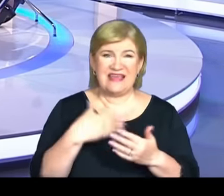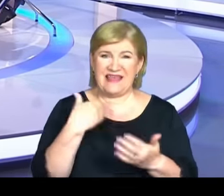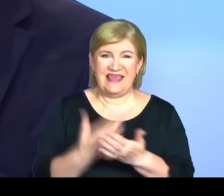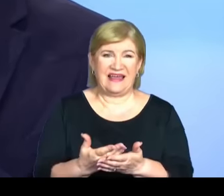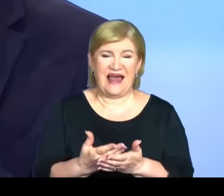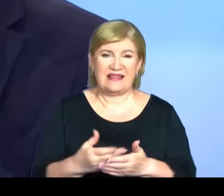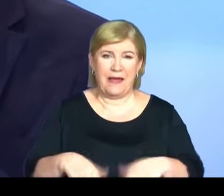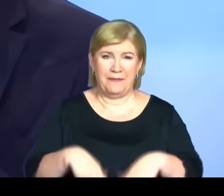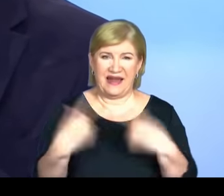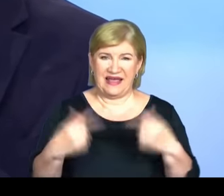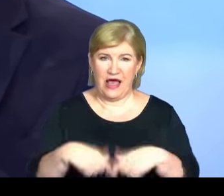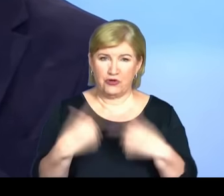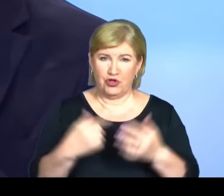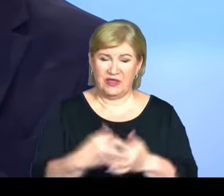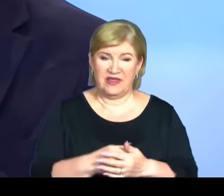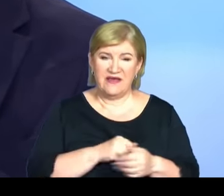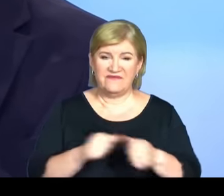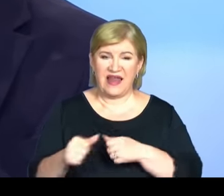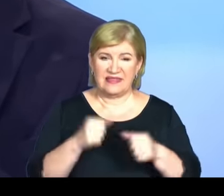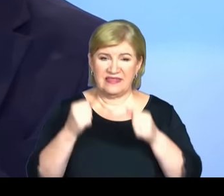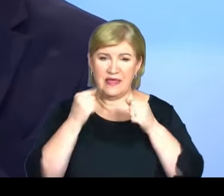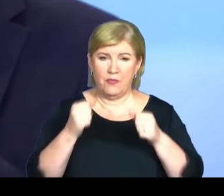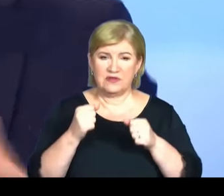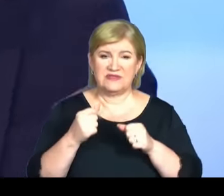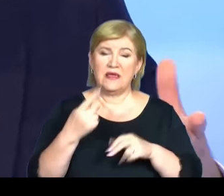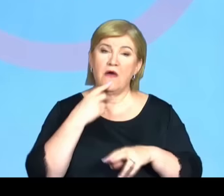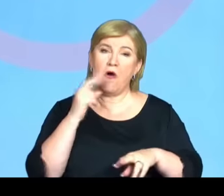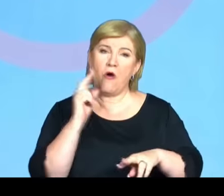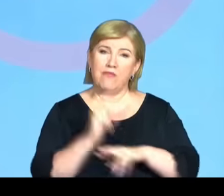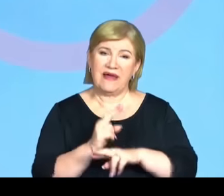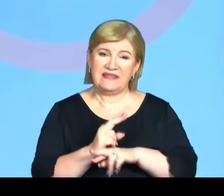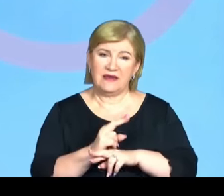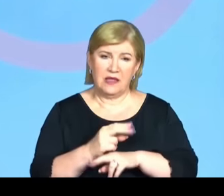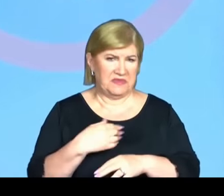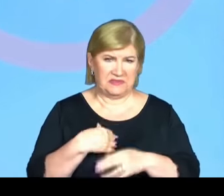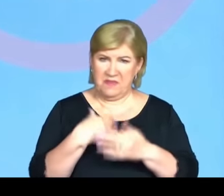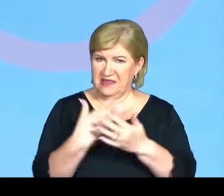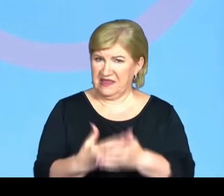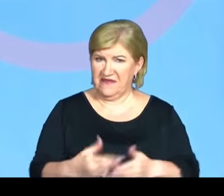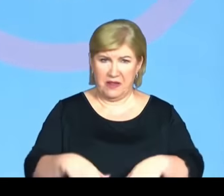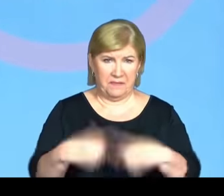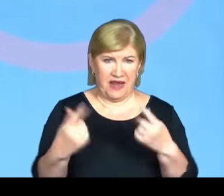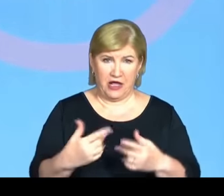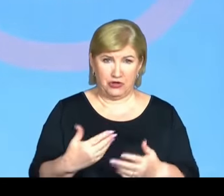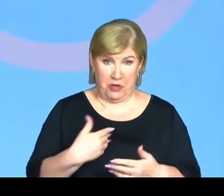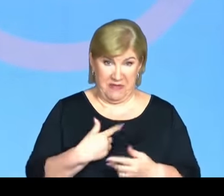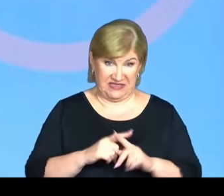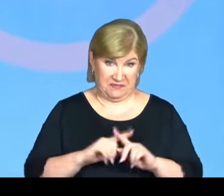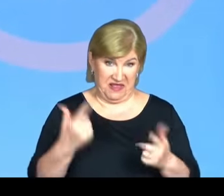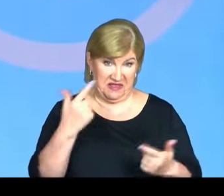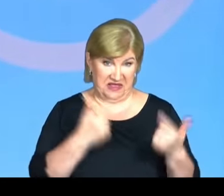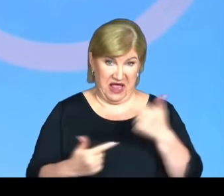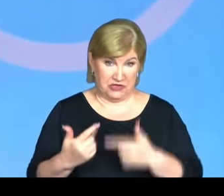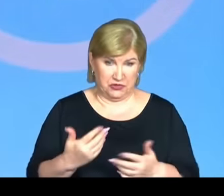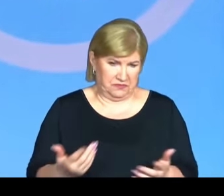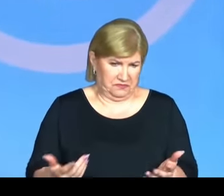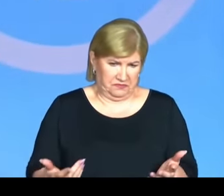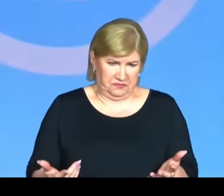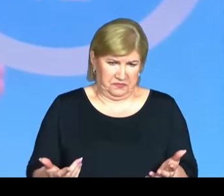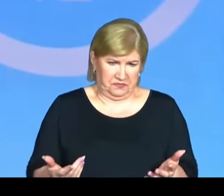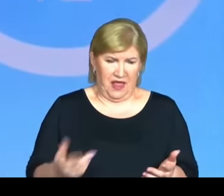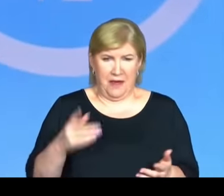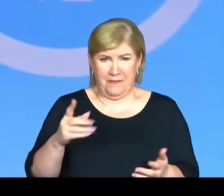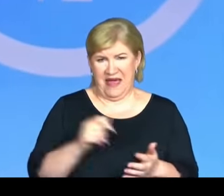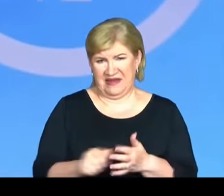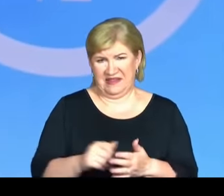teda prekážky vládnej moci, čo sa týka opatrení. Tým, že ste napríklad čo? Podstate, že sme mali iný názor? Mali ste iný názor. Pán